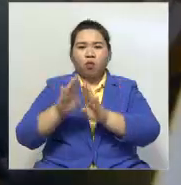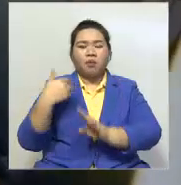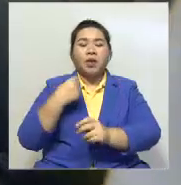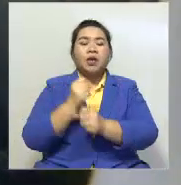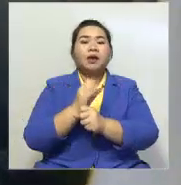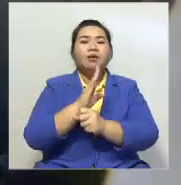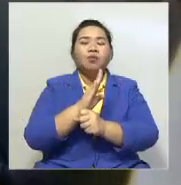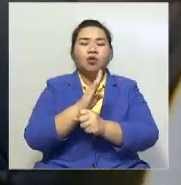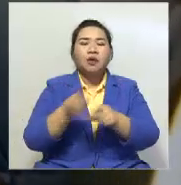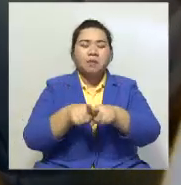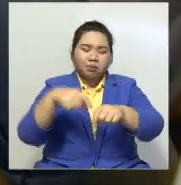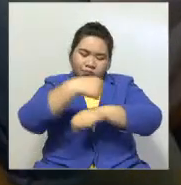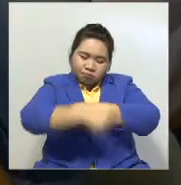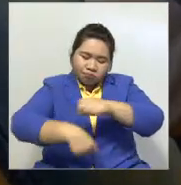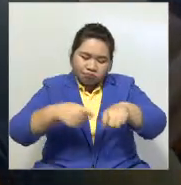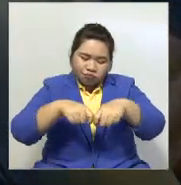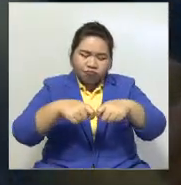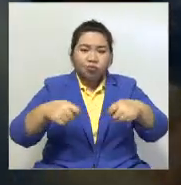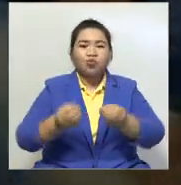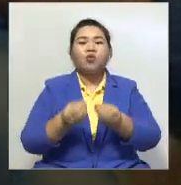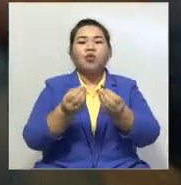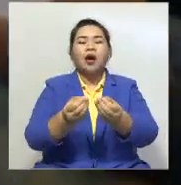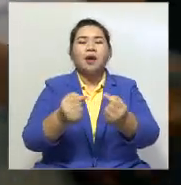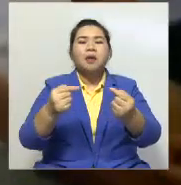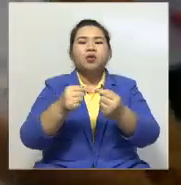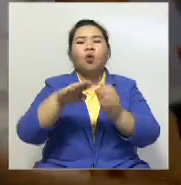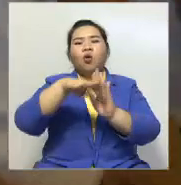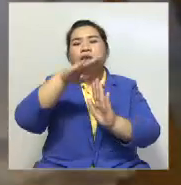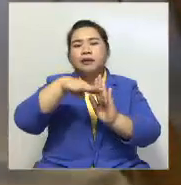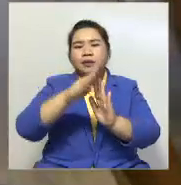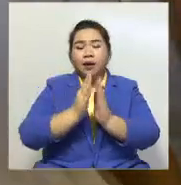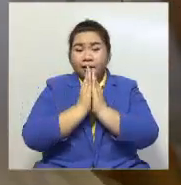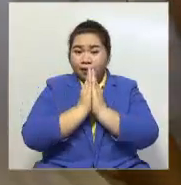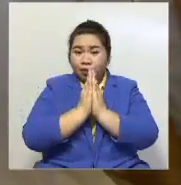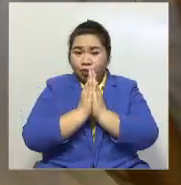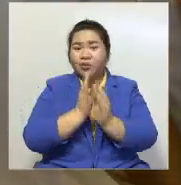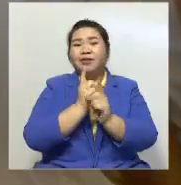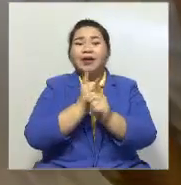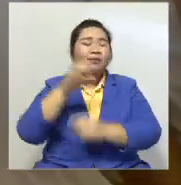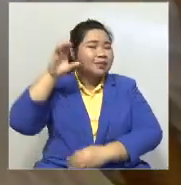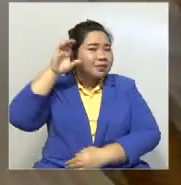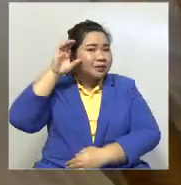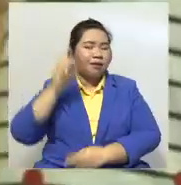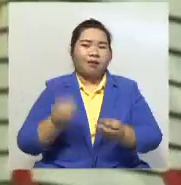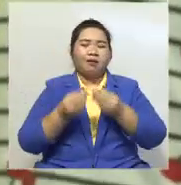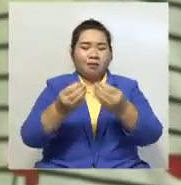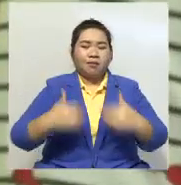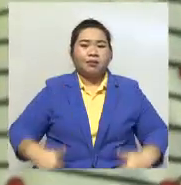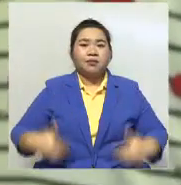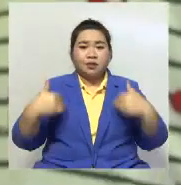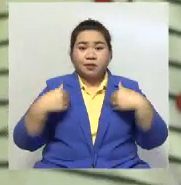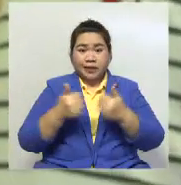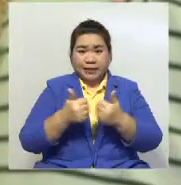ะตาต่ออายุตามประเพณีล้านนาที่วัดพระธาตุดอยวาวอำเภอแม่สายจังหวัดเชียงรายเพื่อความเป็นสิริมง